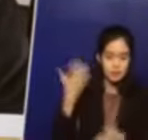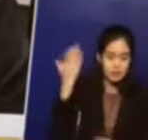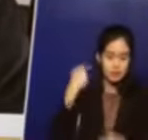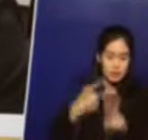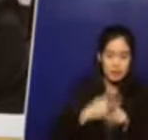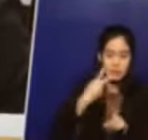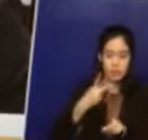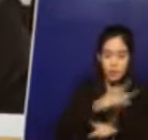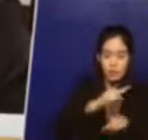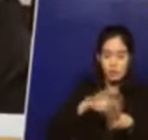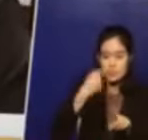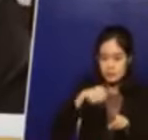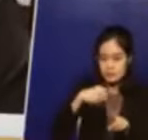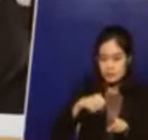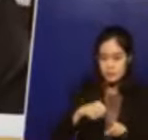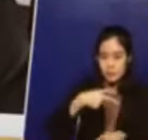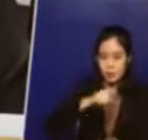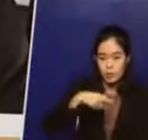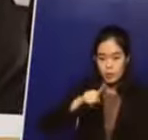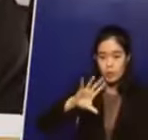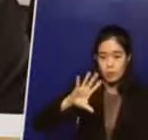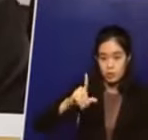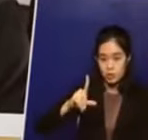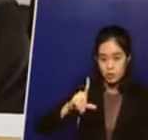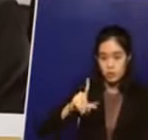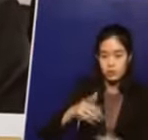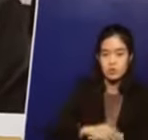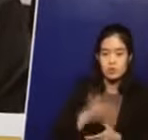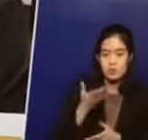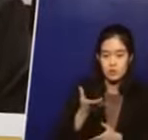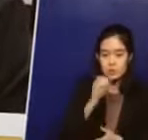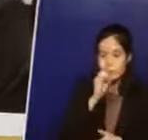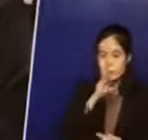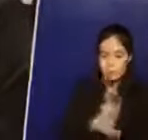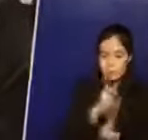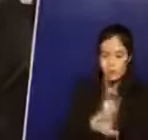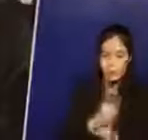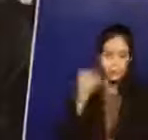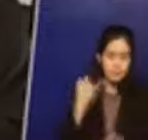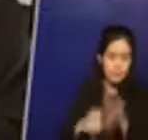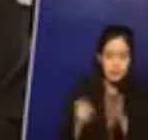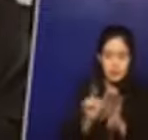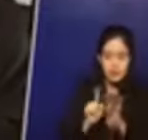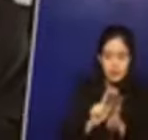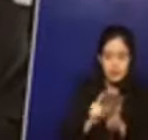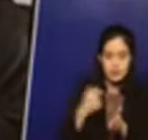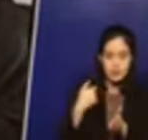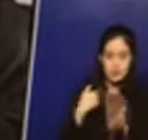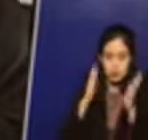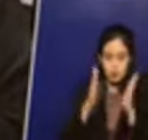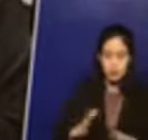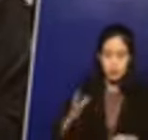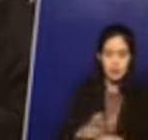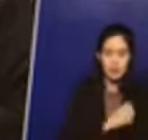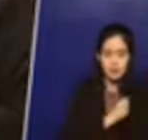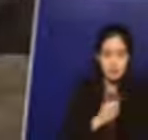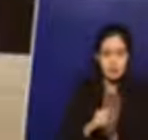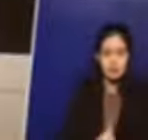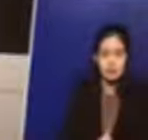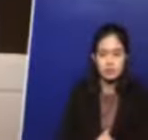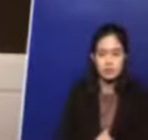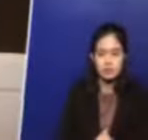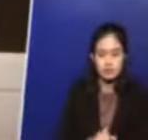าพันธ์ที่ผ่านมานะคะปปช.เพิ่งจะมีการชี้มูลความผิดนักการเมืองท่านหนึ่งในคดีรุกที่ป่าสงวนค่ะ ครับจะ